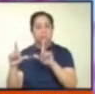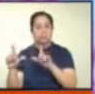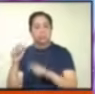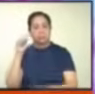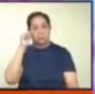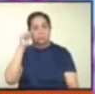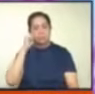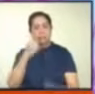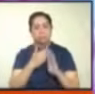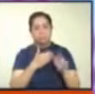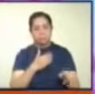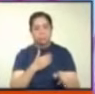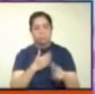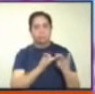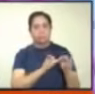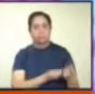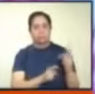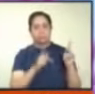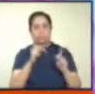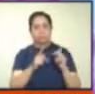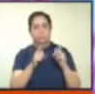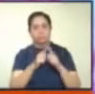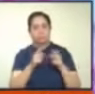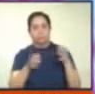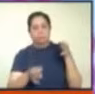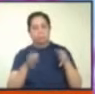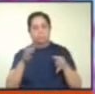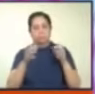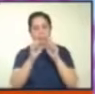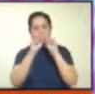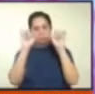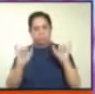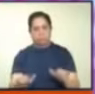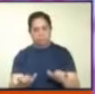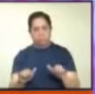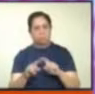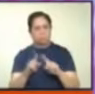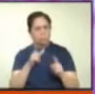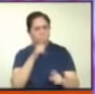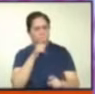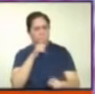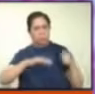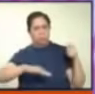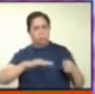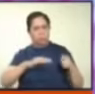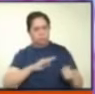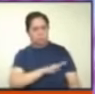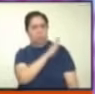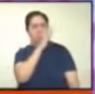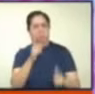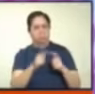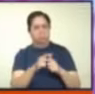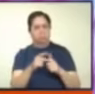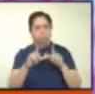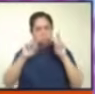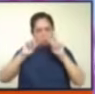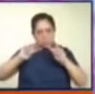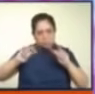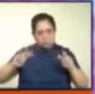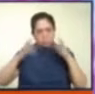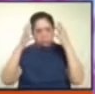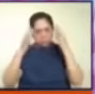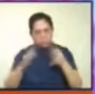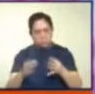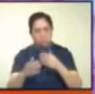para maibalik o magbalik ang tiwala ng publiko sa justice system ng bansa. Pero sino nga ba ang hukom na naglakas loob na suriin at